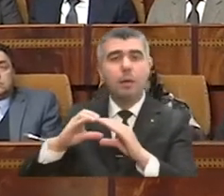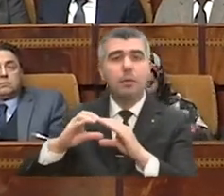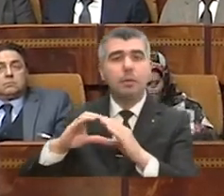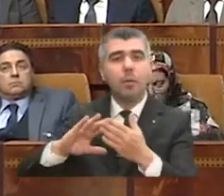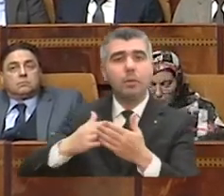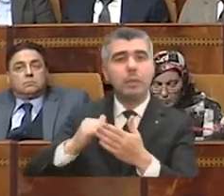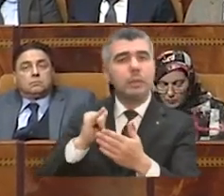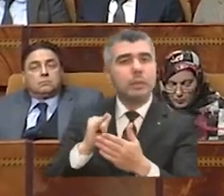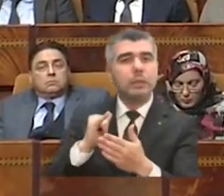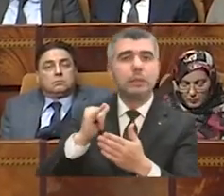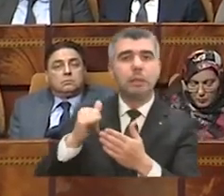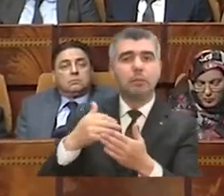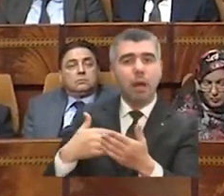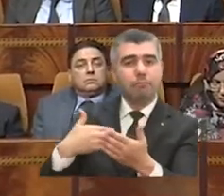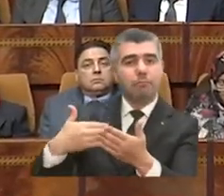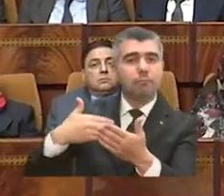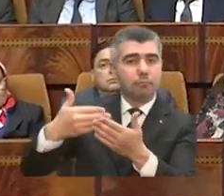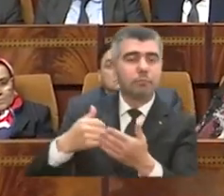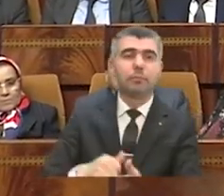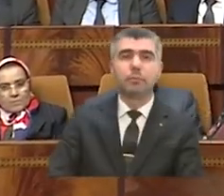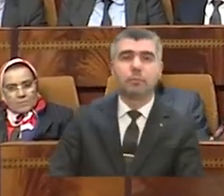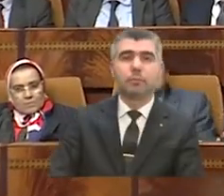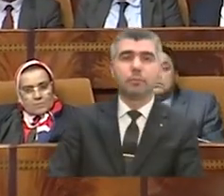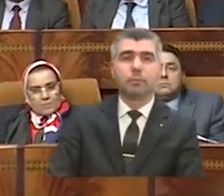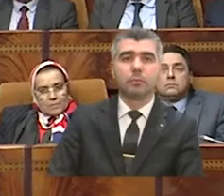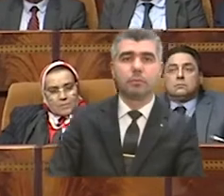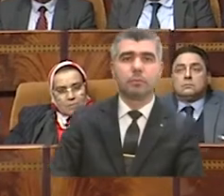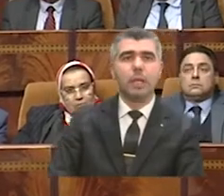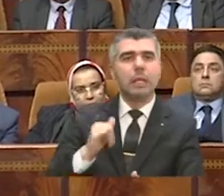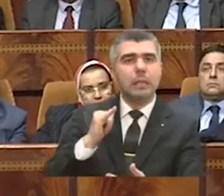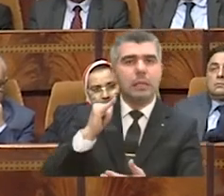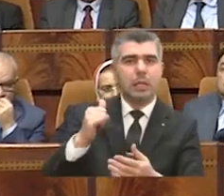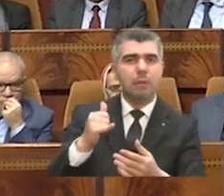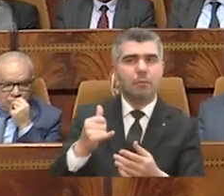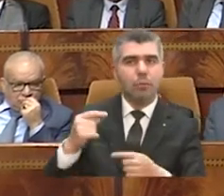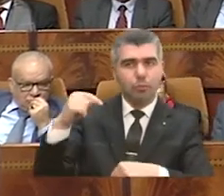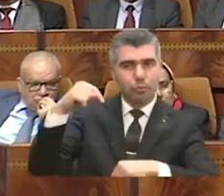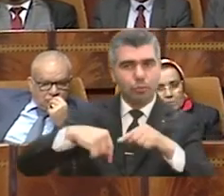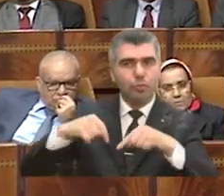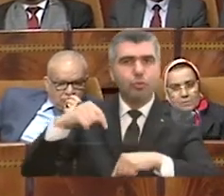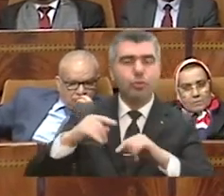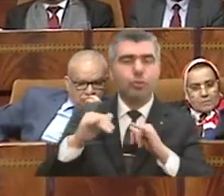de dialogue et de communication